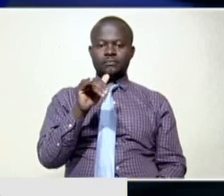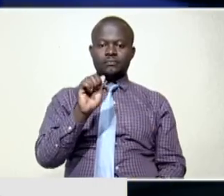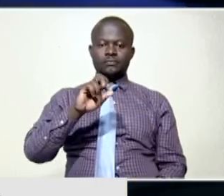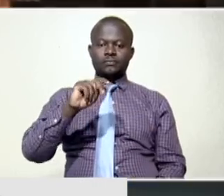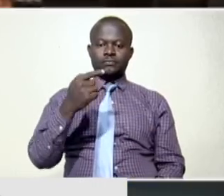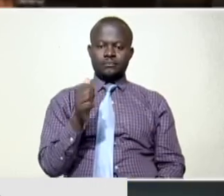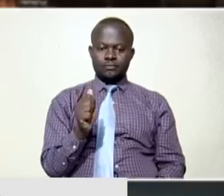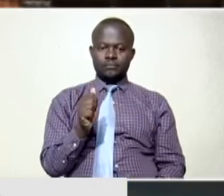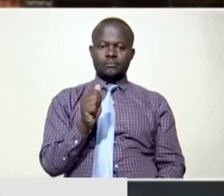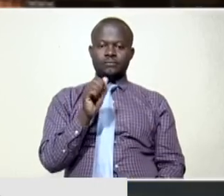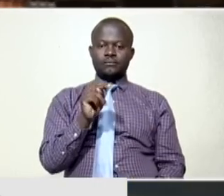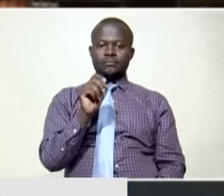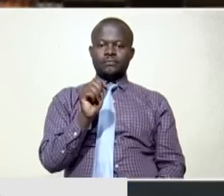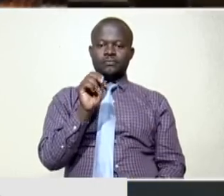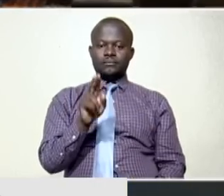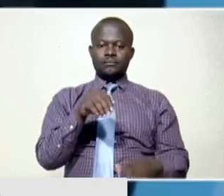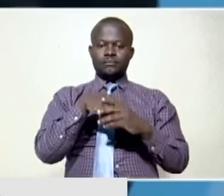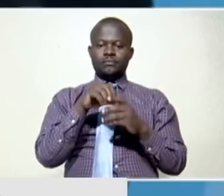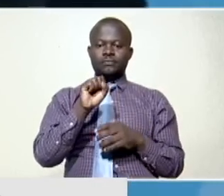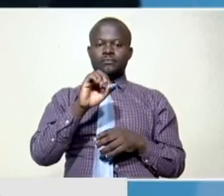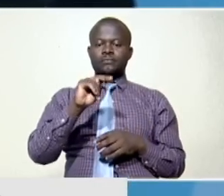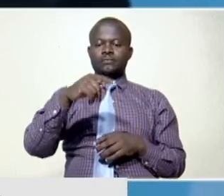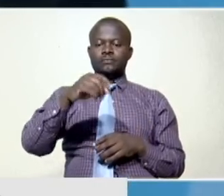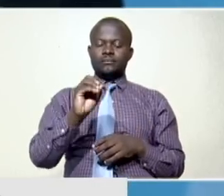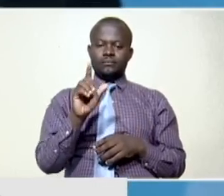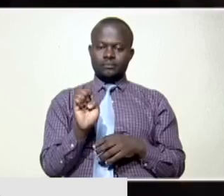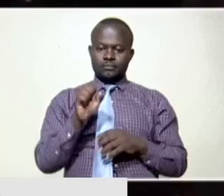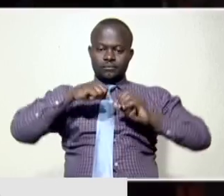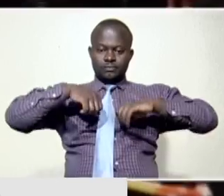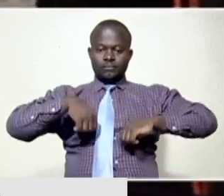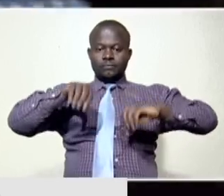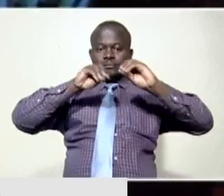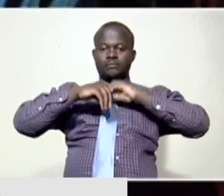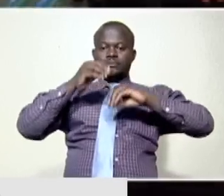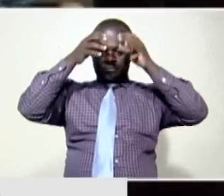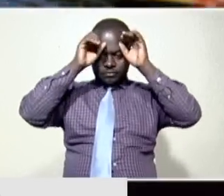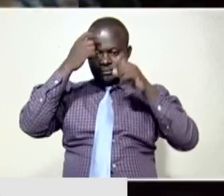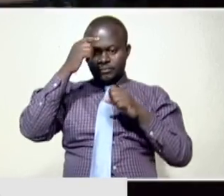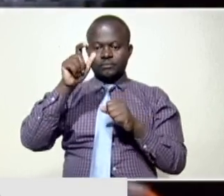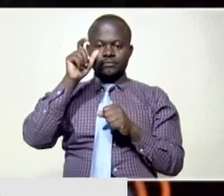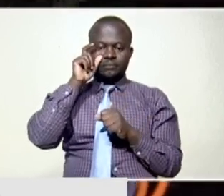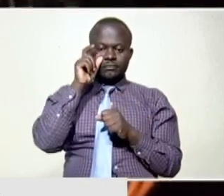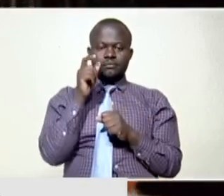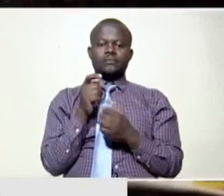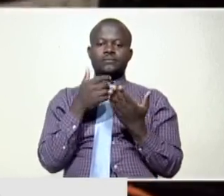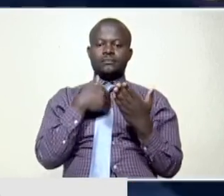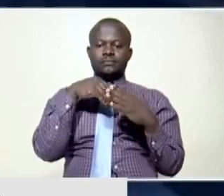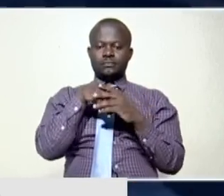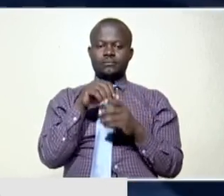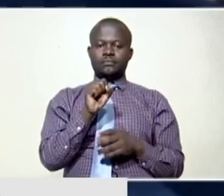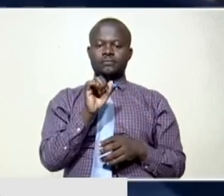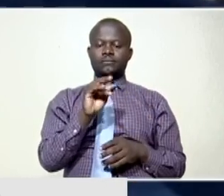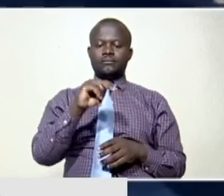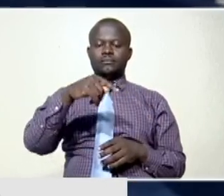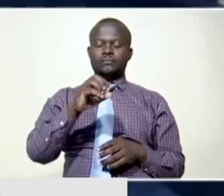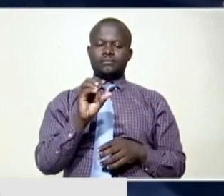University NTU yo muri Singapore. Aya masezerano akaba ari umusaruro w'uruzinduko Perezida wa Repubulika y'u Rwanda Paul Kagame yagiriye muri Singapore